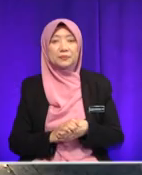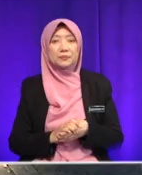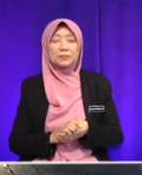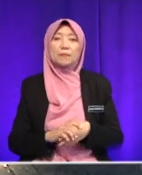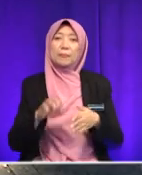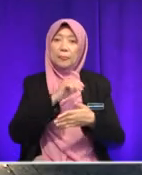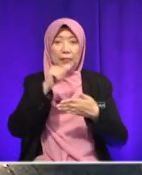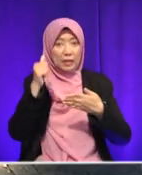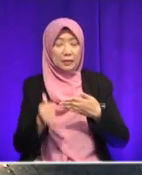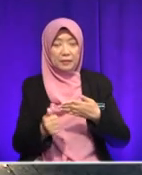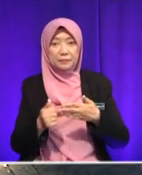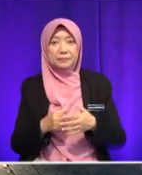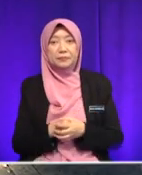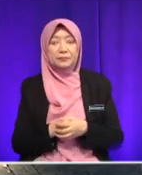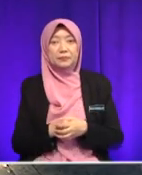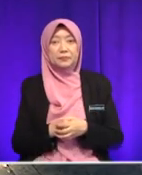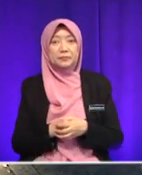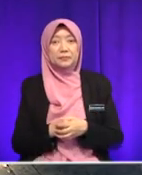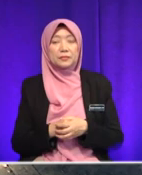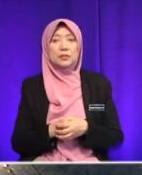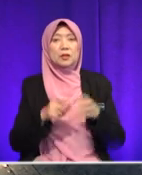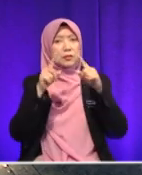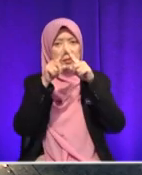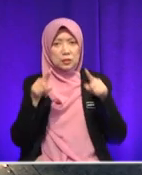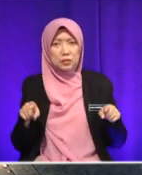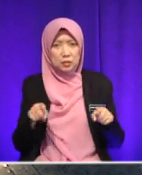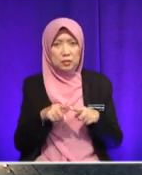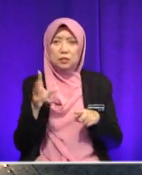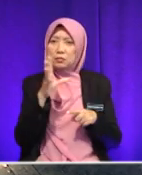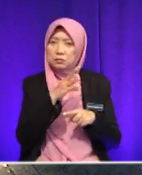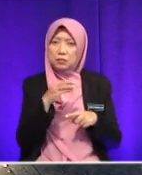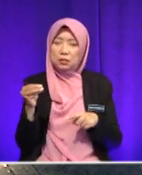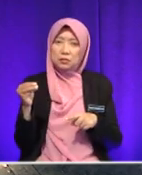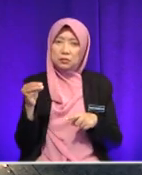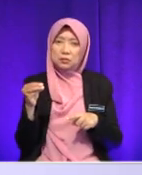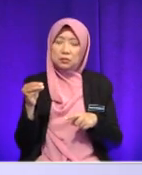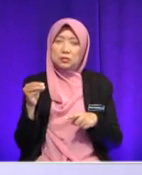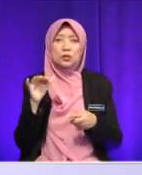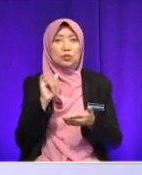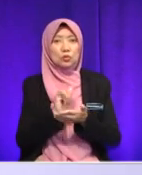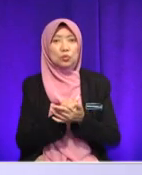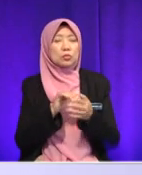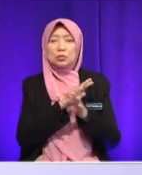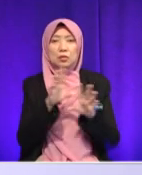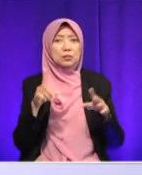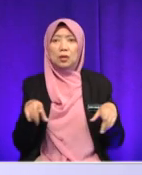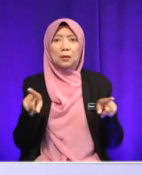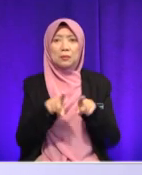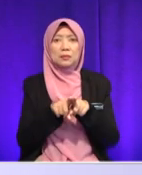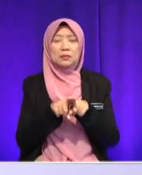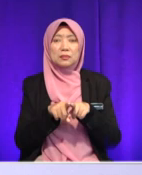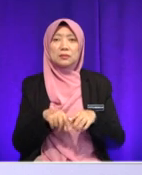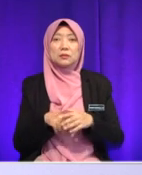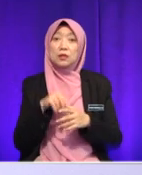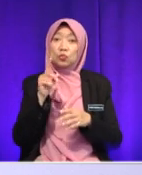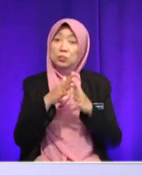sekali. Akhir sekali kita ada segitiga dan memang sah segitiga tu macam tak sama rupa dia. Yeah.